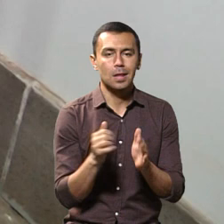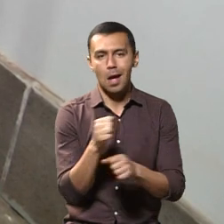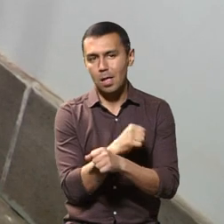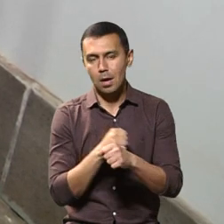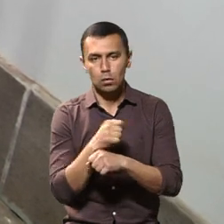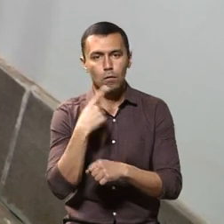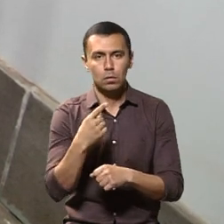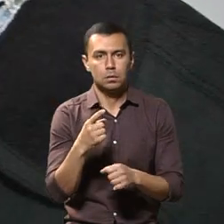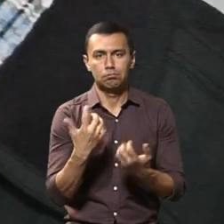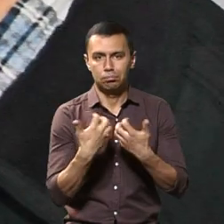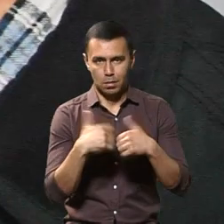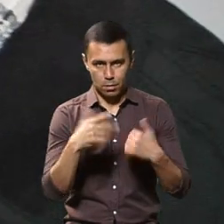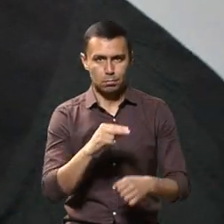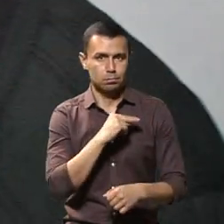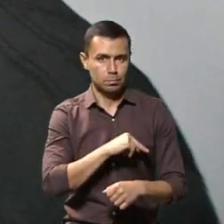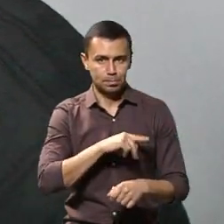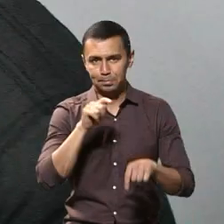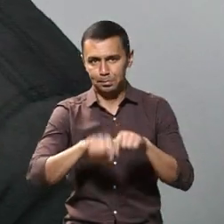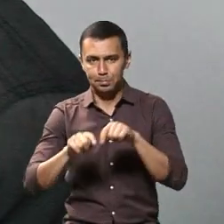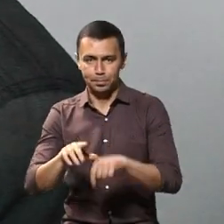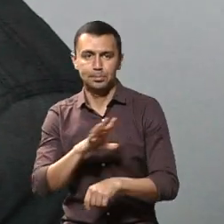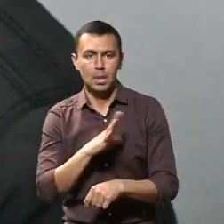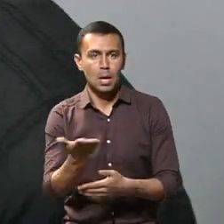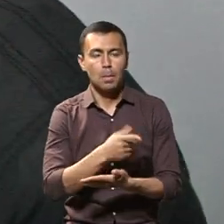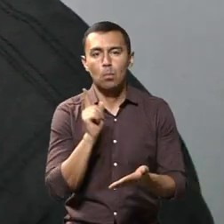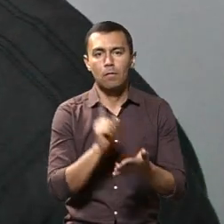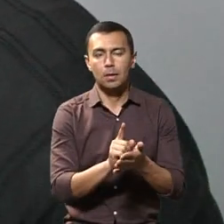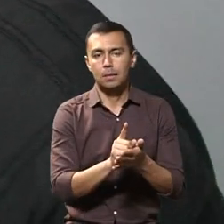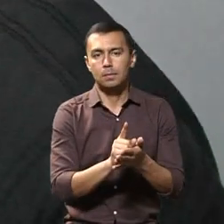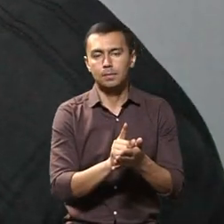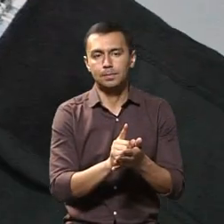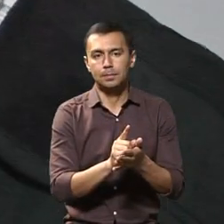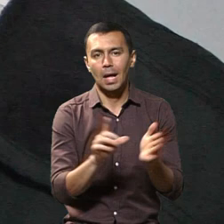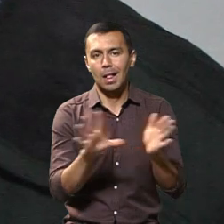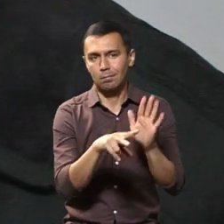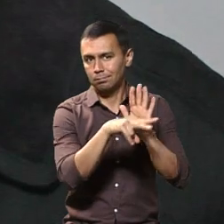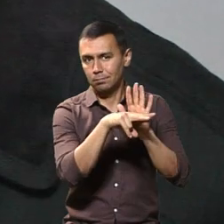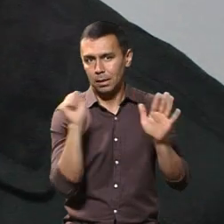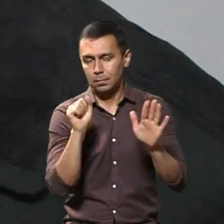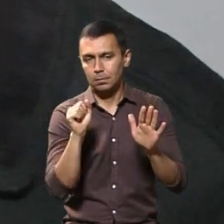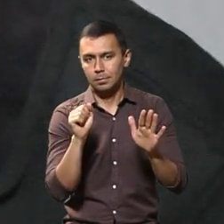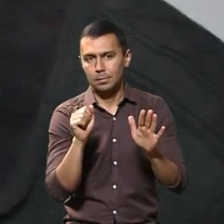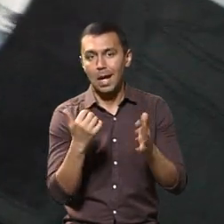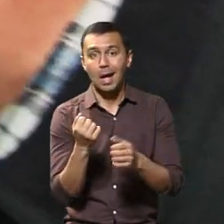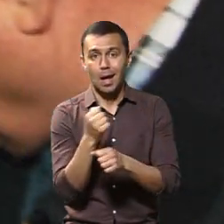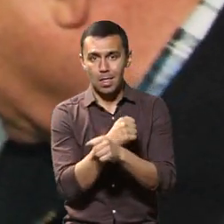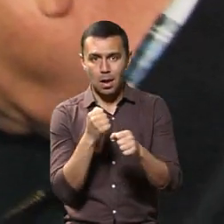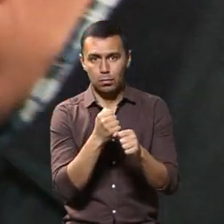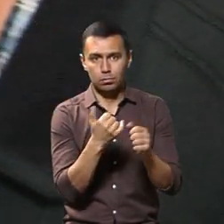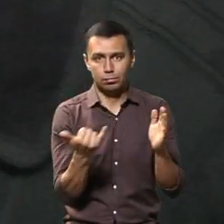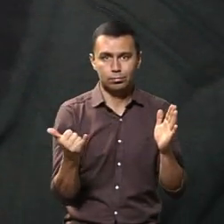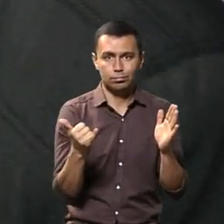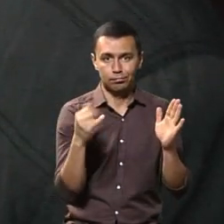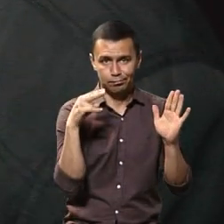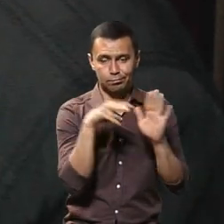генератор. Каже, апарат вже запускали. Ми повинні мережу виключити. Генератор під'єднати,